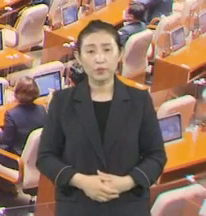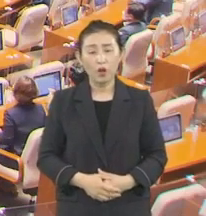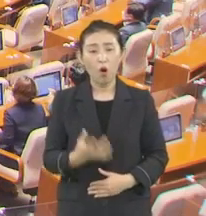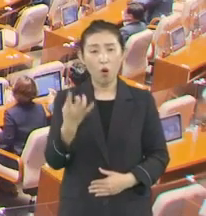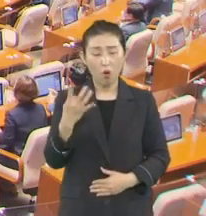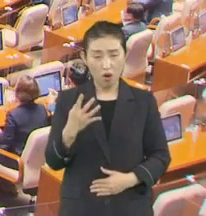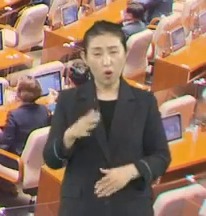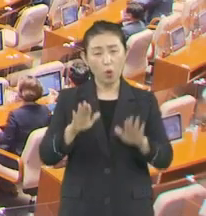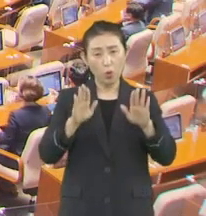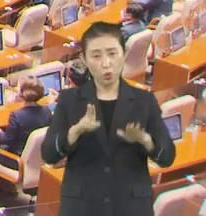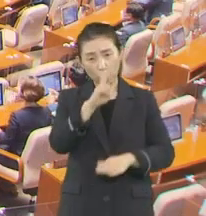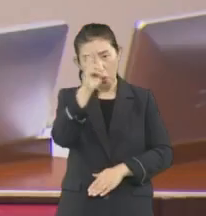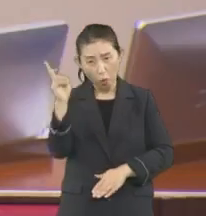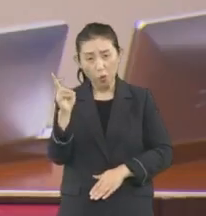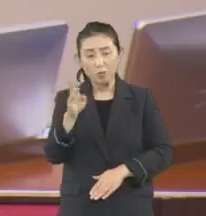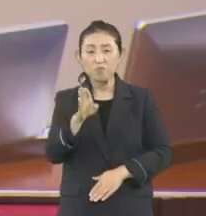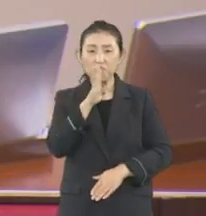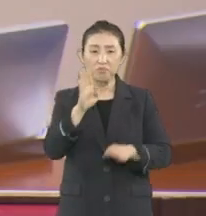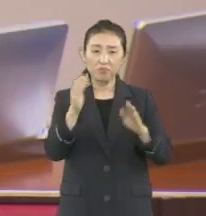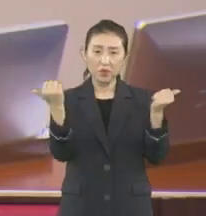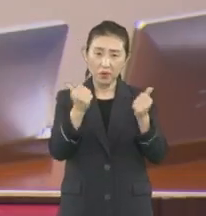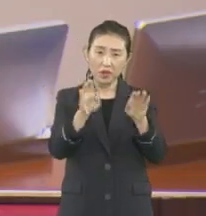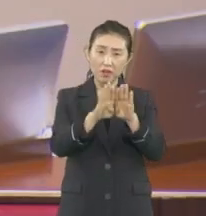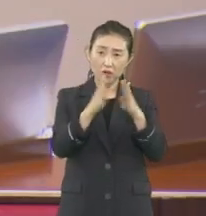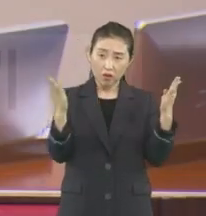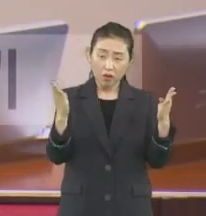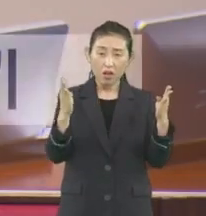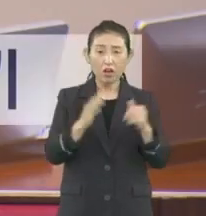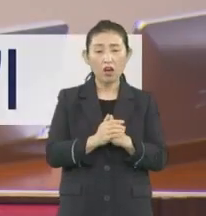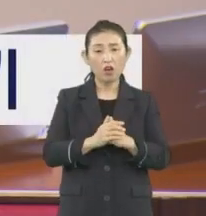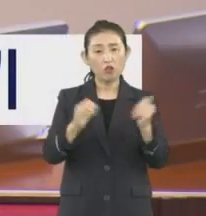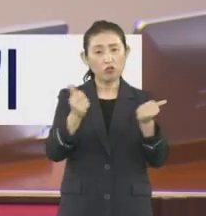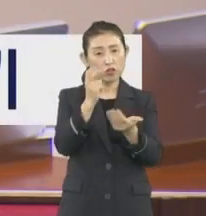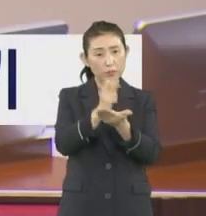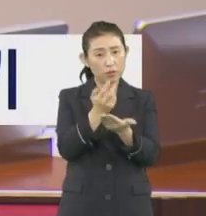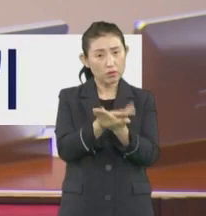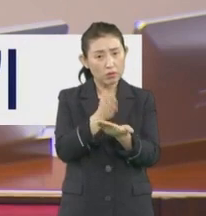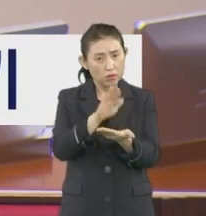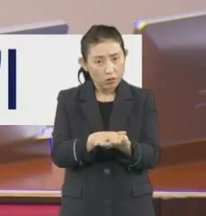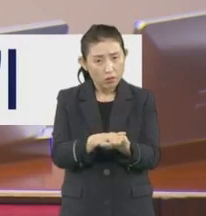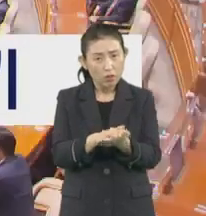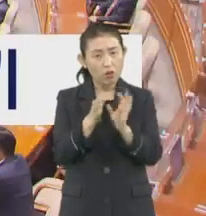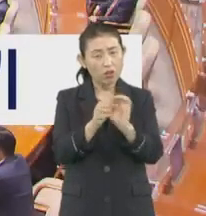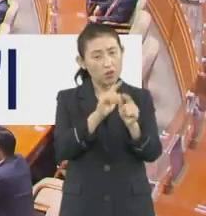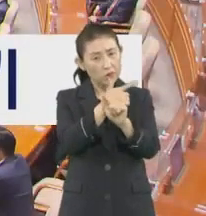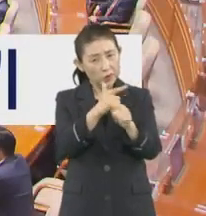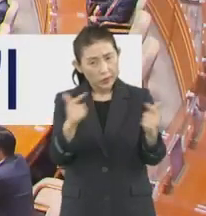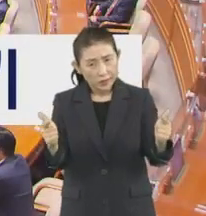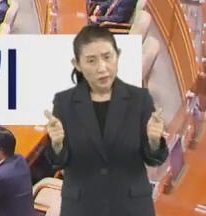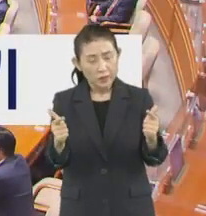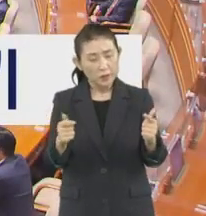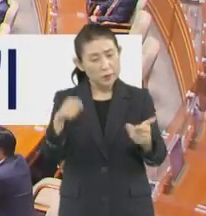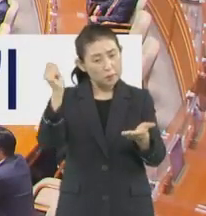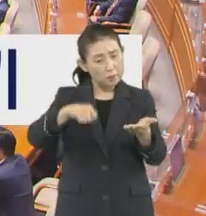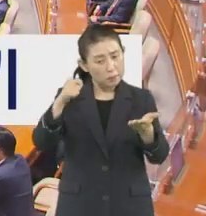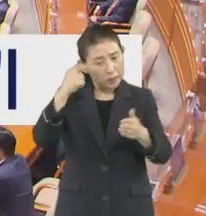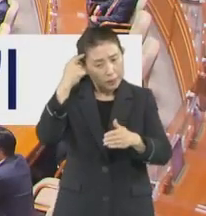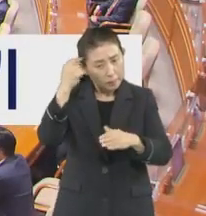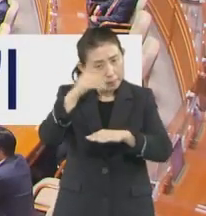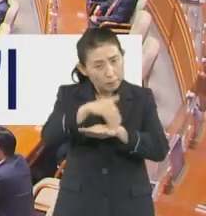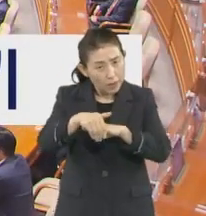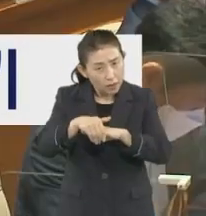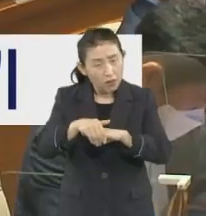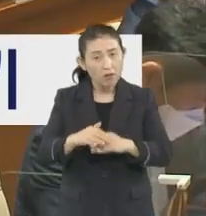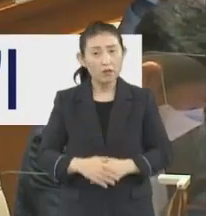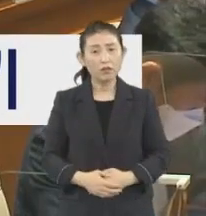당초 국회는 오늘 오후 본회의를 열어 국회 세종의사당 설치를 위한 국회법 개정안 등 법안 처리에 나설